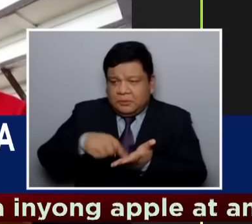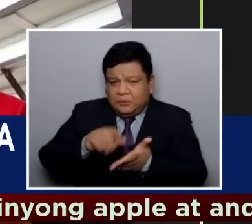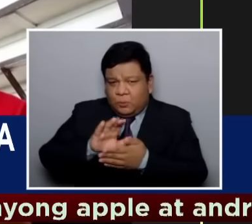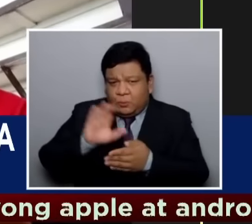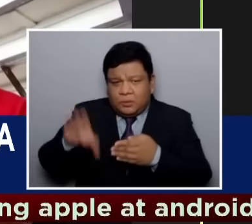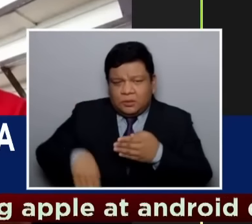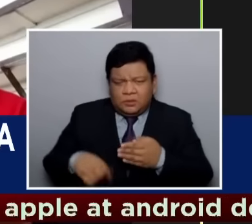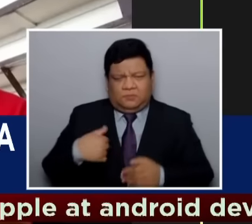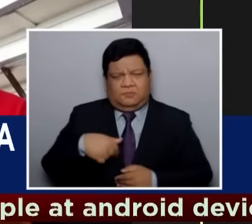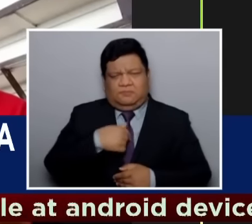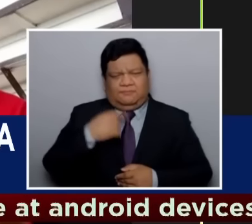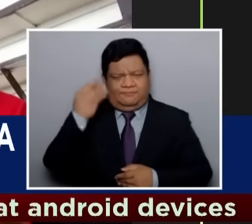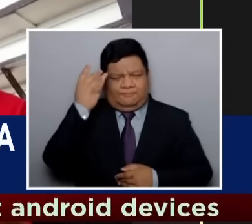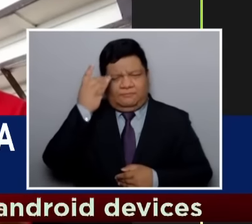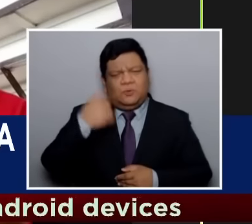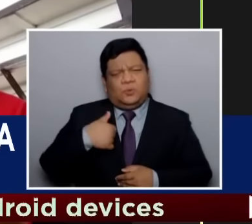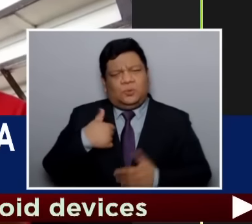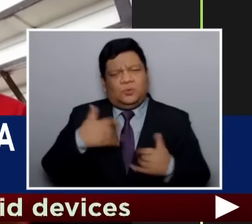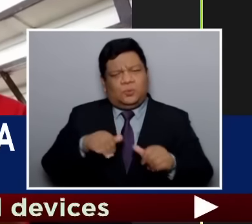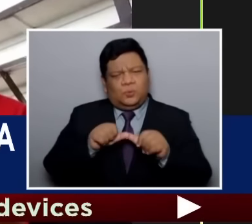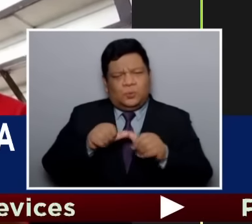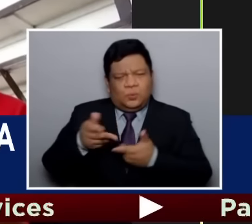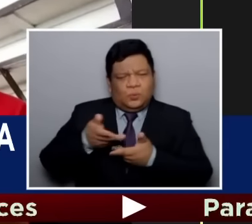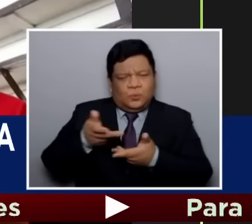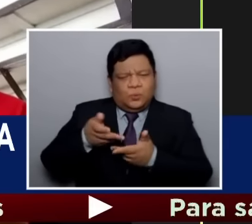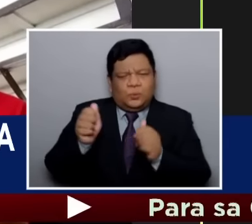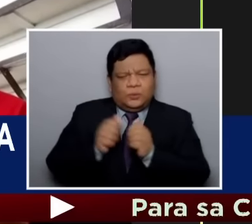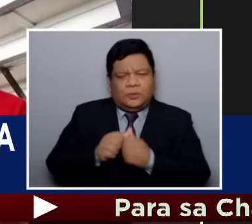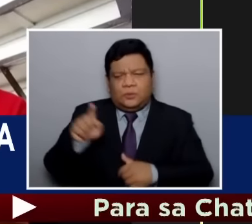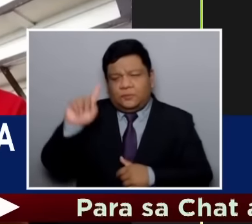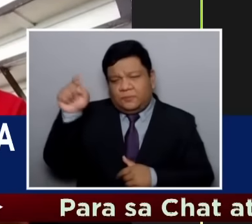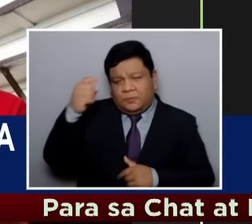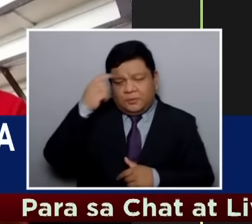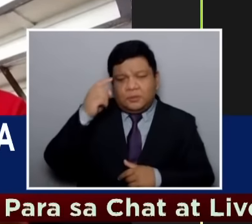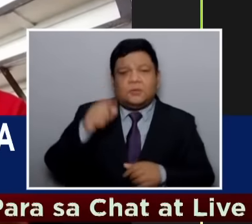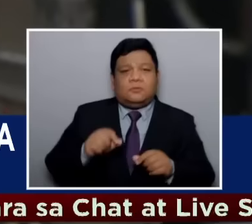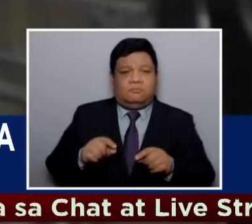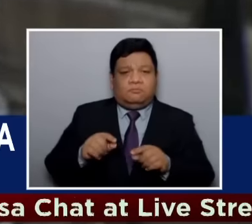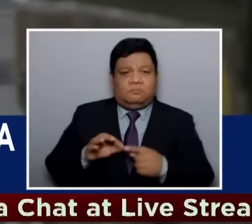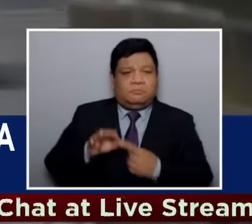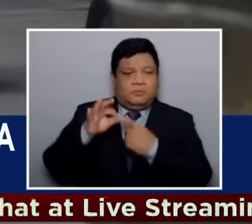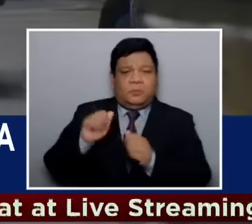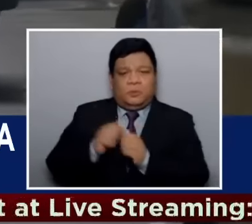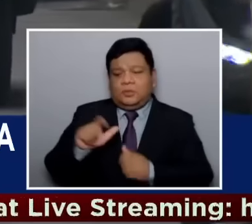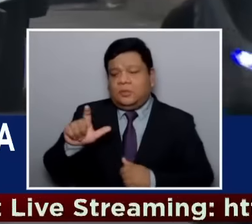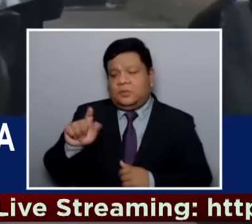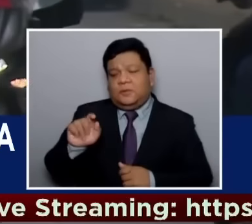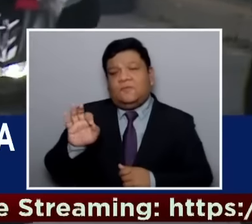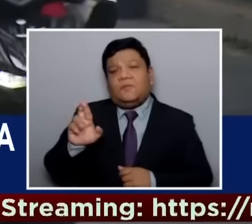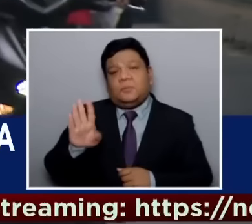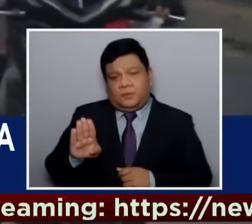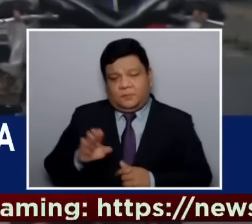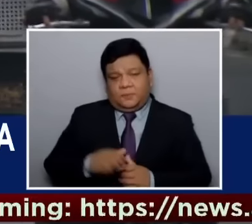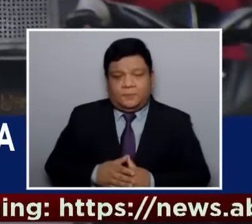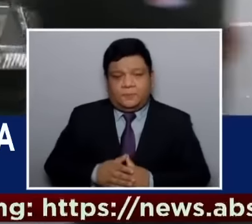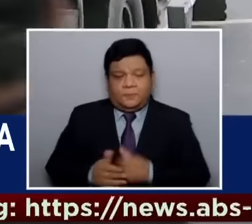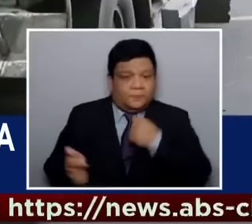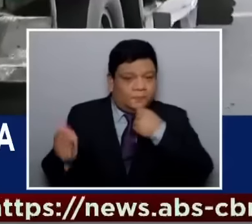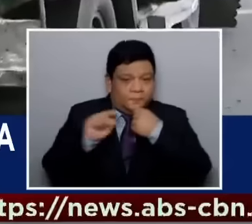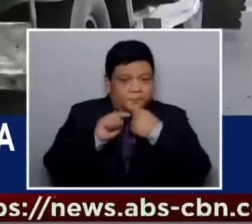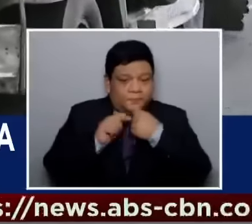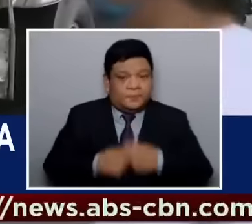naman po ay continuous na nakikipag-cooperate sa ating gobyerno, lalo-lalo na po sa LTFRB. Hiling din ang mga tradisyonal na jeep na